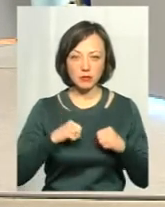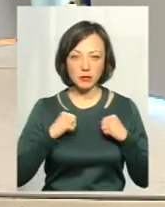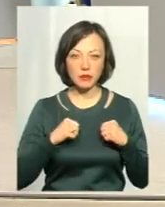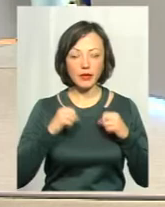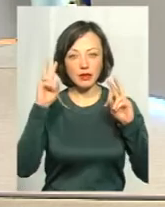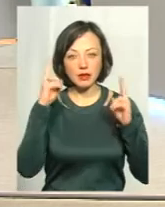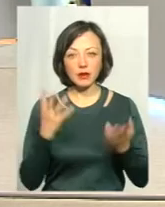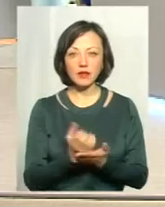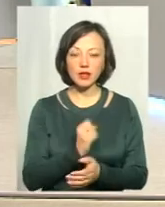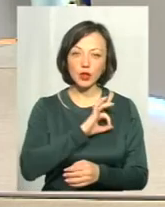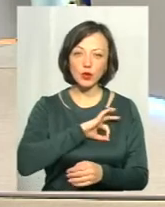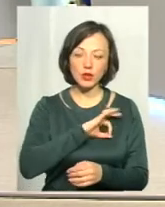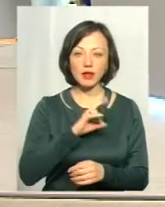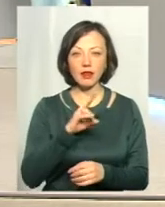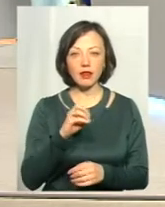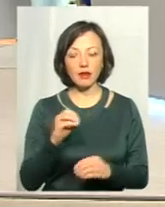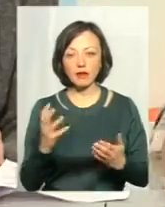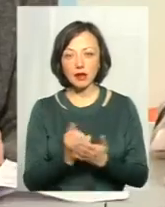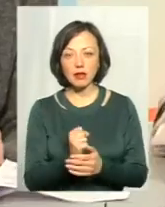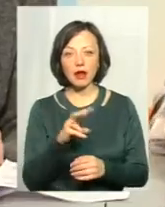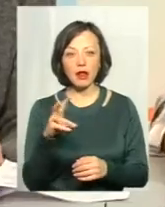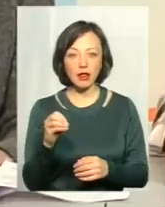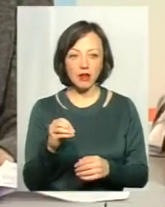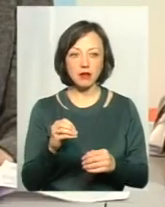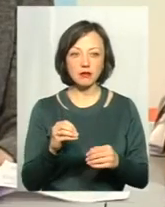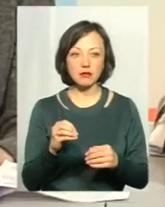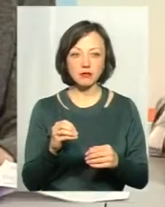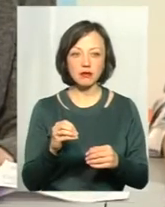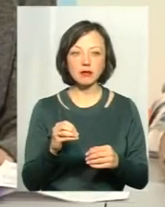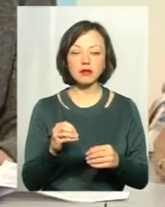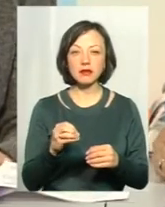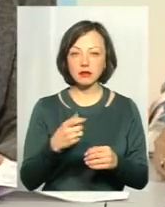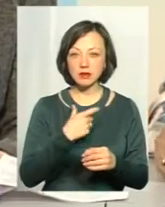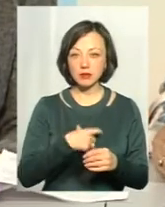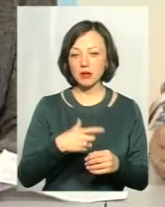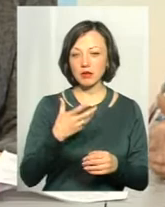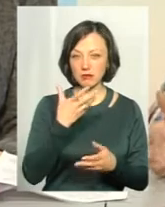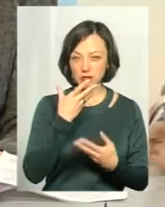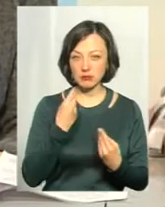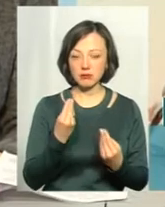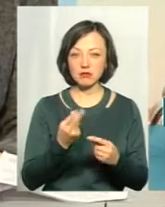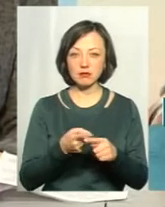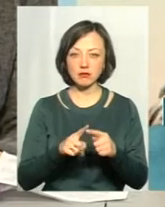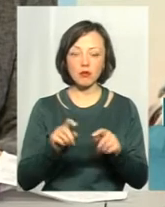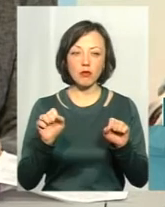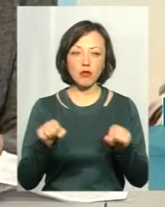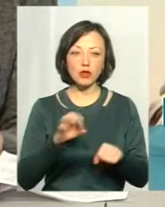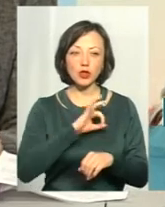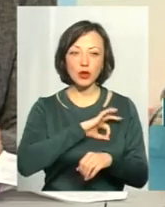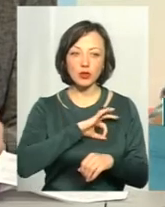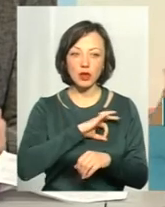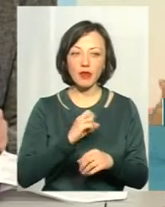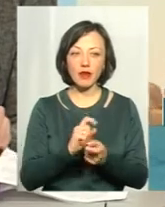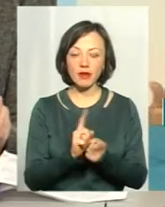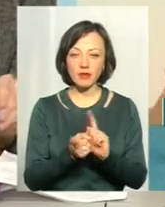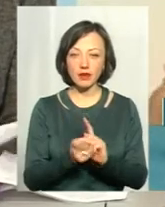знаємо, вийде з неї юрист, не вийде, але по крайній мірі вона несе себе так весело. Високо, гарно. Ну, може, юрист з неї не стане,